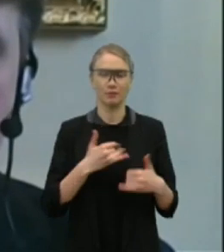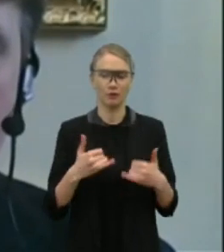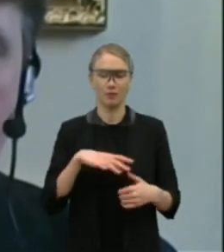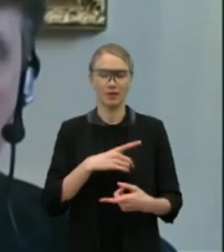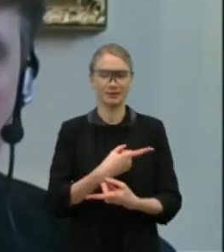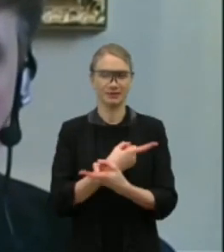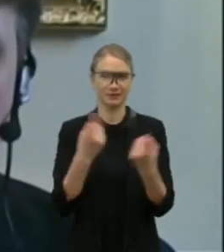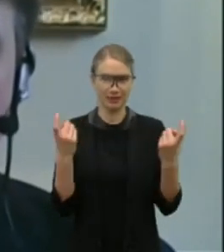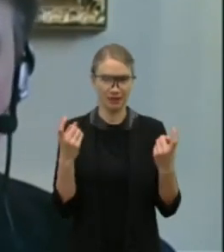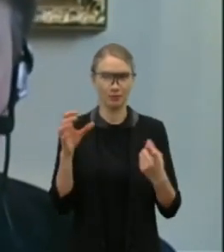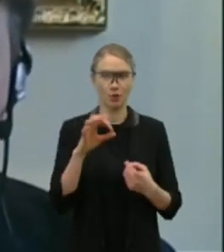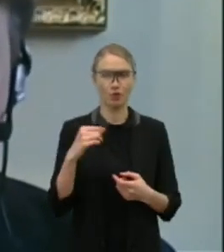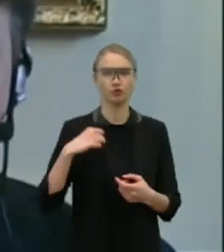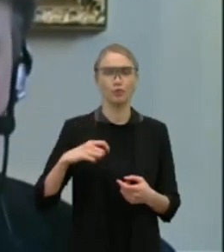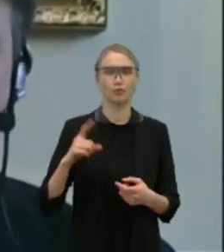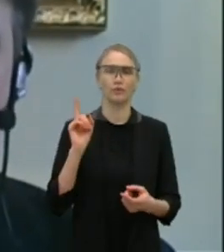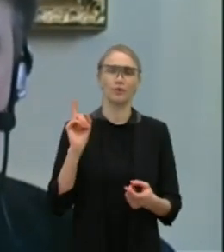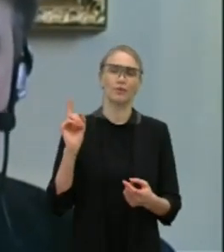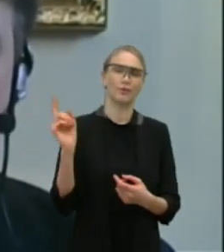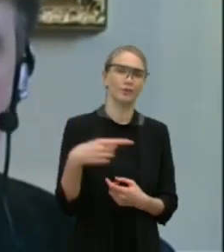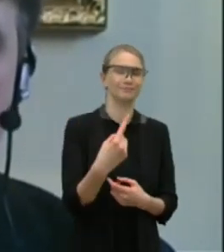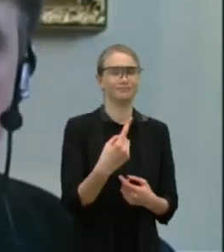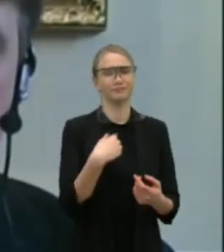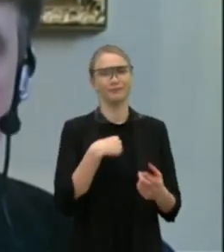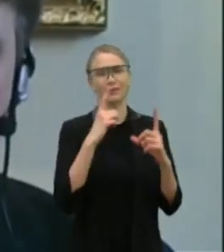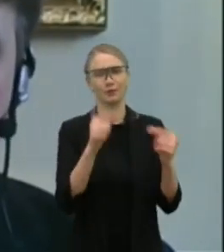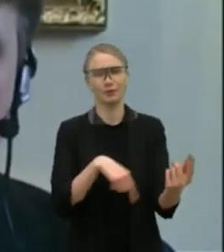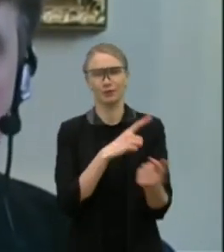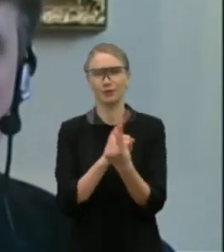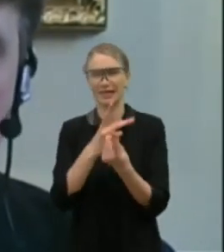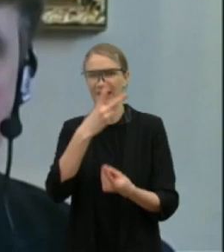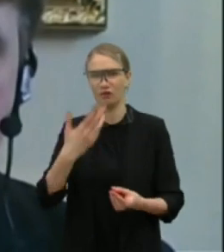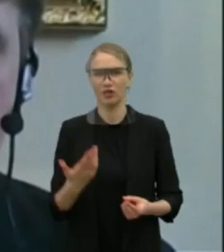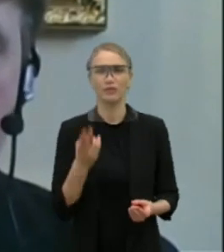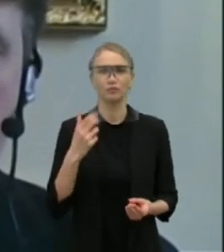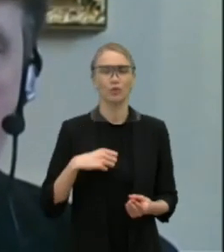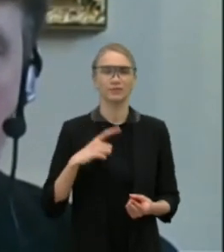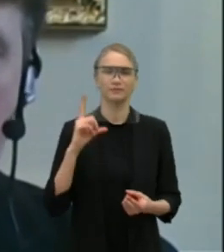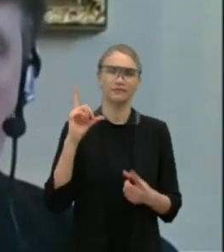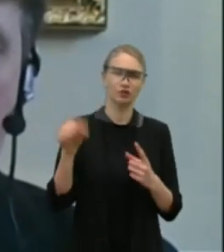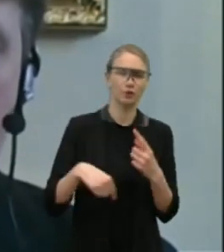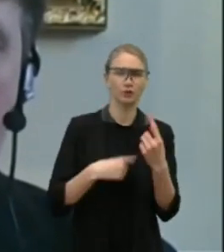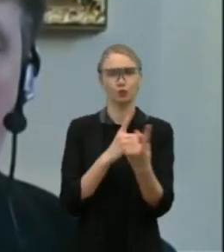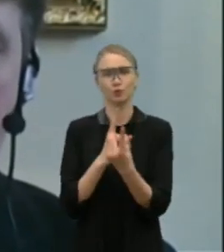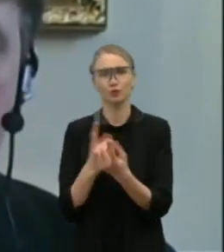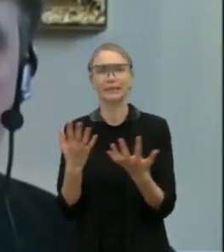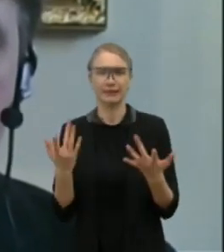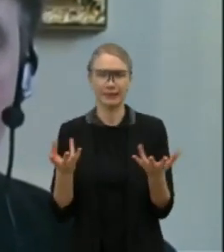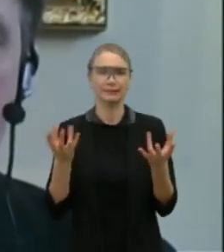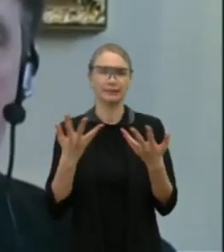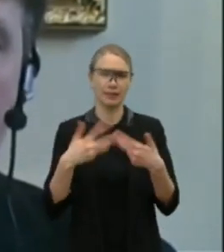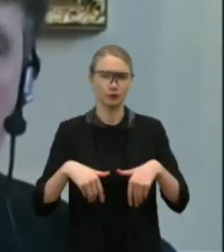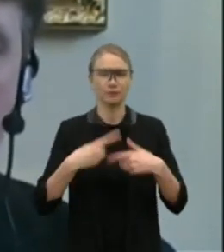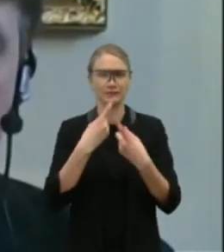atnaujintas mobilumo ataskaitas, kuriuose atsispindi Lietuvos gyventojų mobilumas. Ir mes matome, kad tos